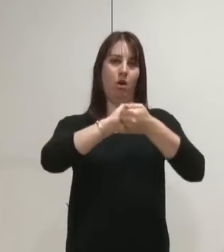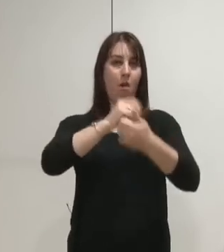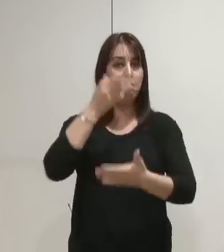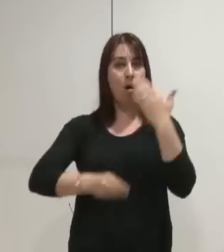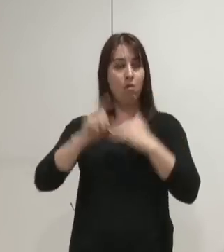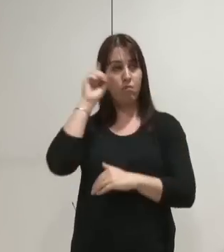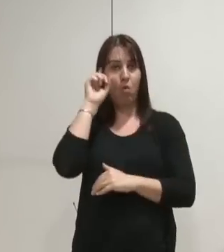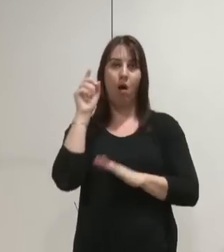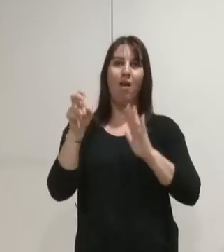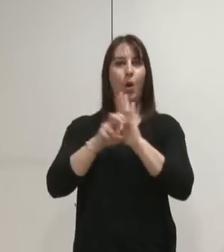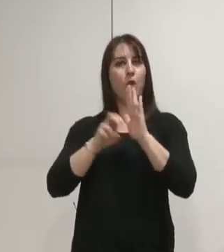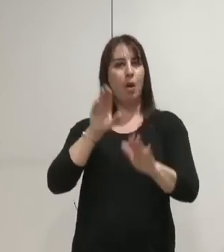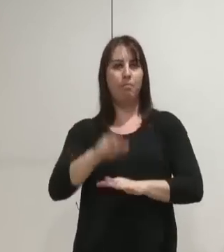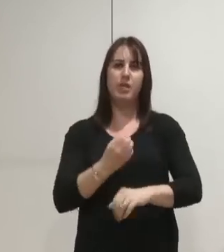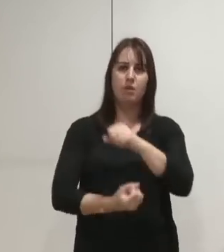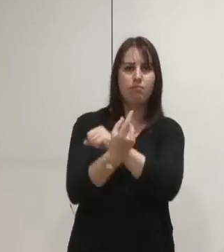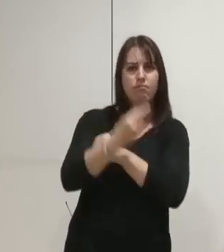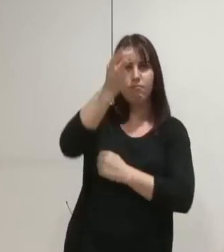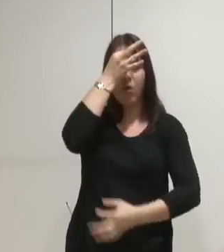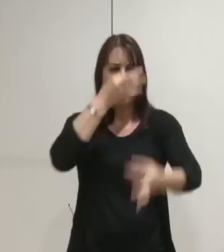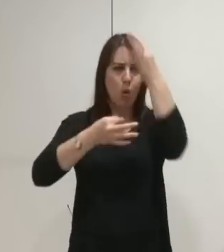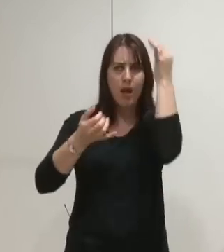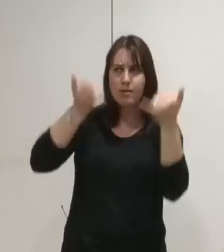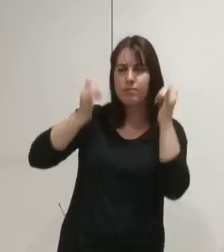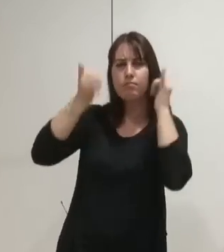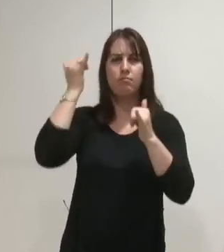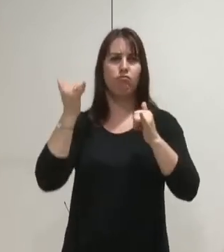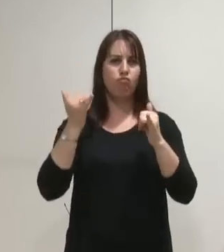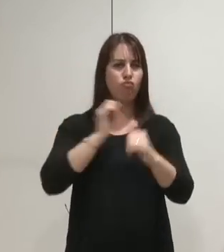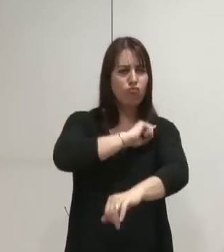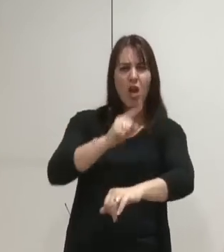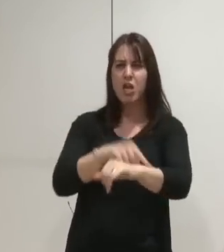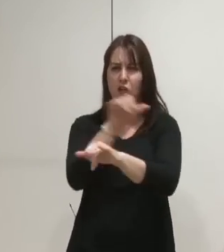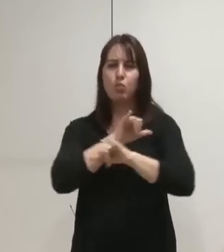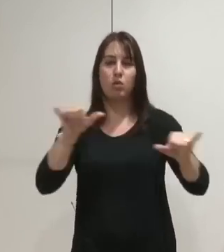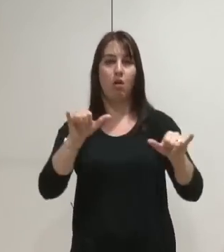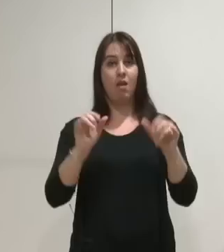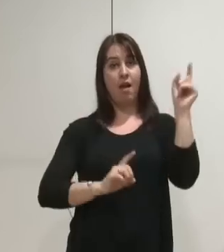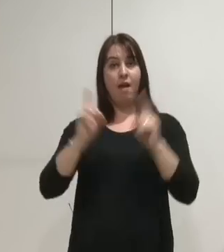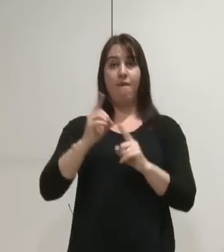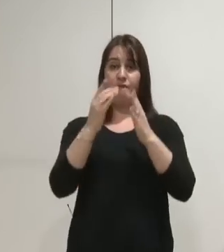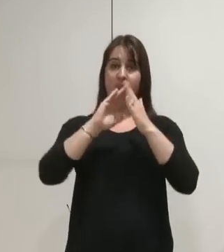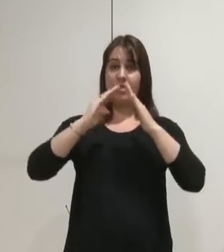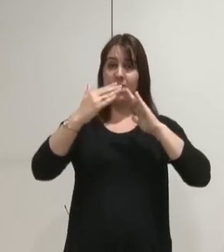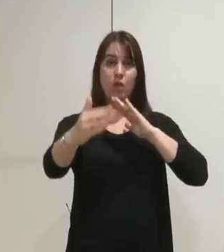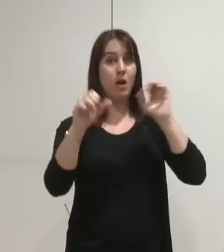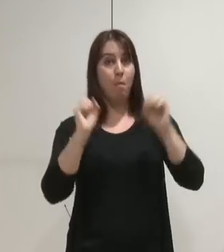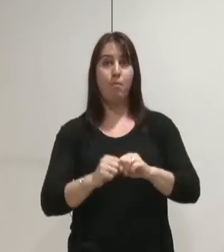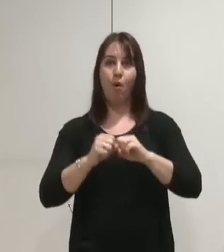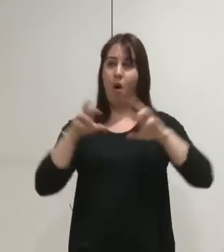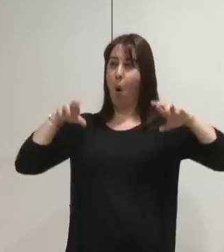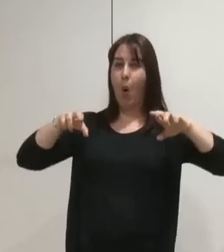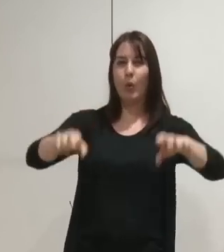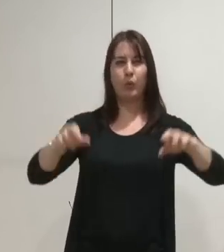ville déborde d'audace qu'elle est pleine d'énergie la fête des tuiles est une façon de mettre cette capacité d'initiative en scène dans la rue avec